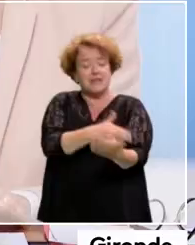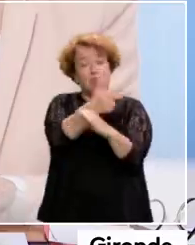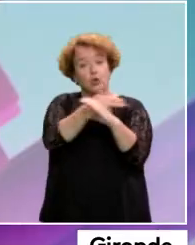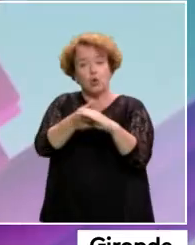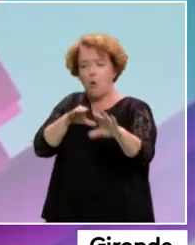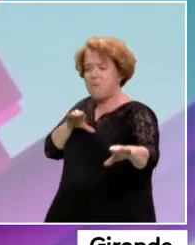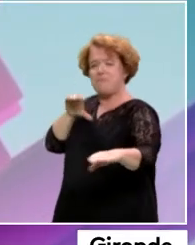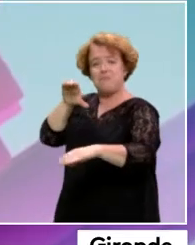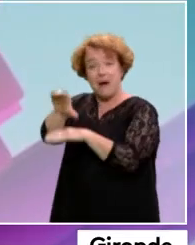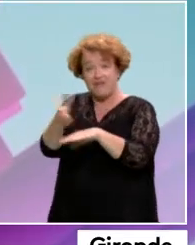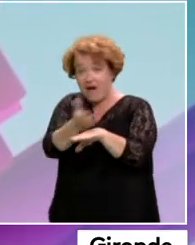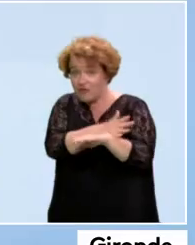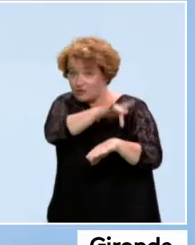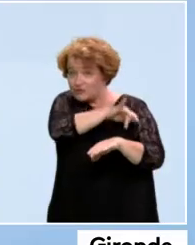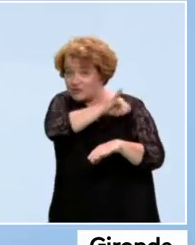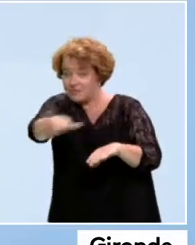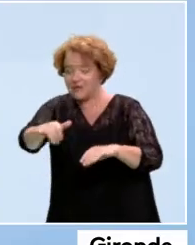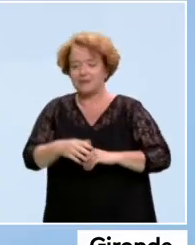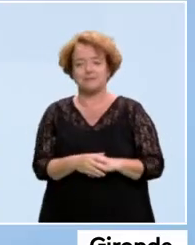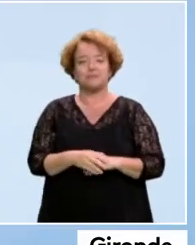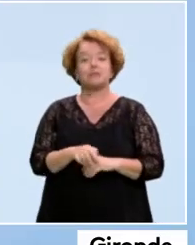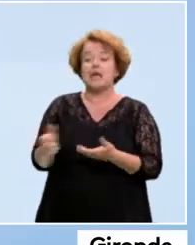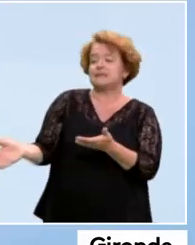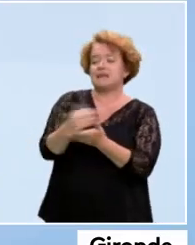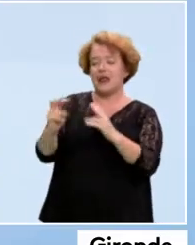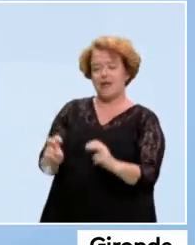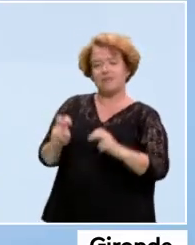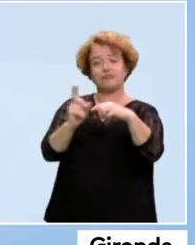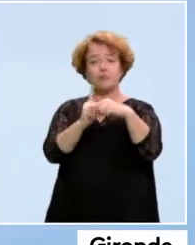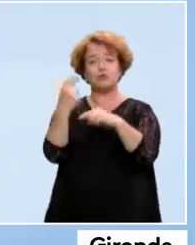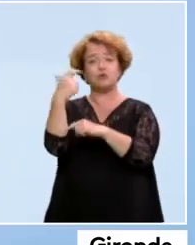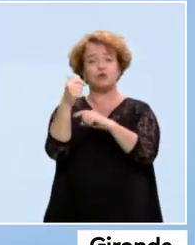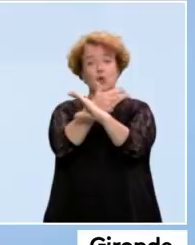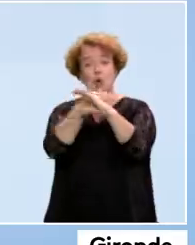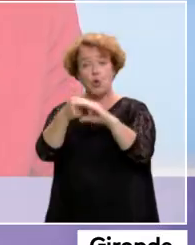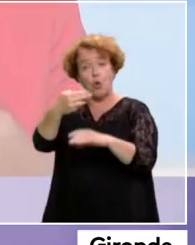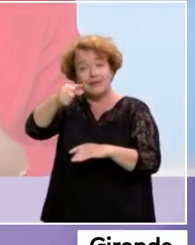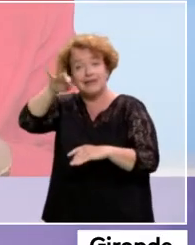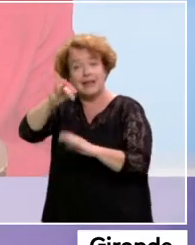ça n'a jamais été le cas nous avons revalorisé l'ensemble des personnels de plus de 200 euros